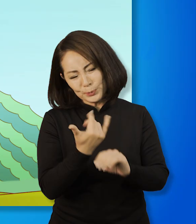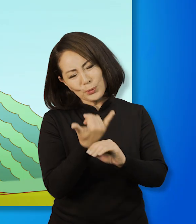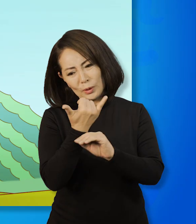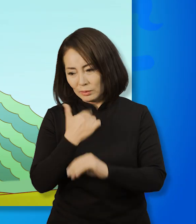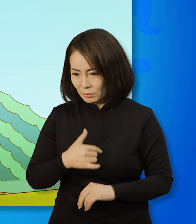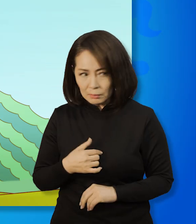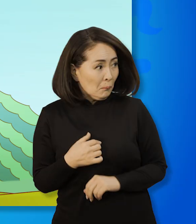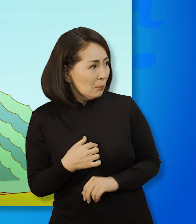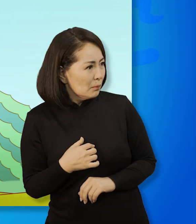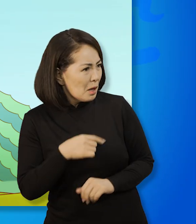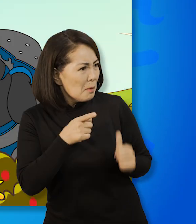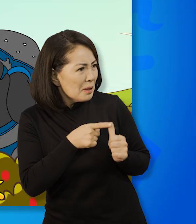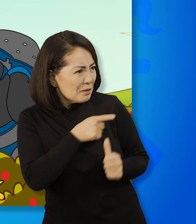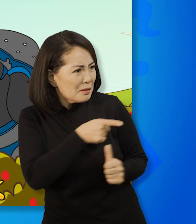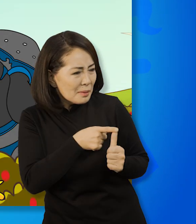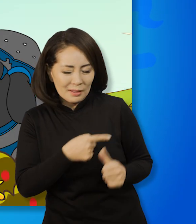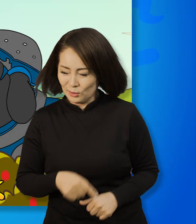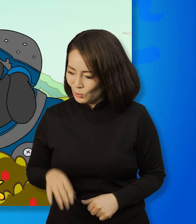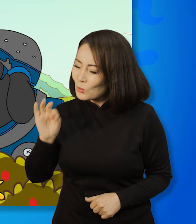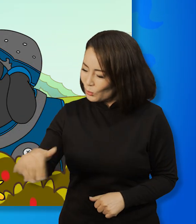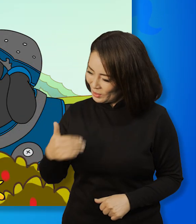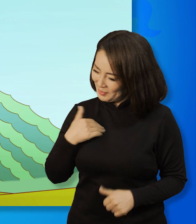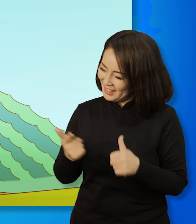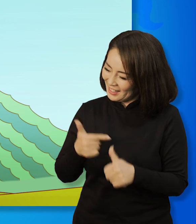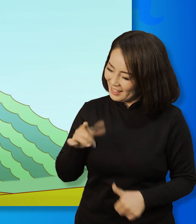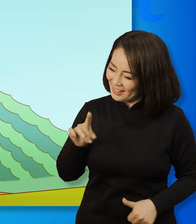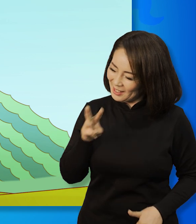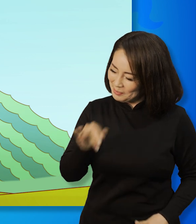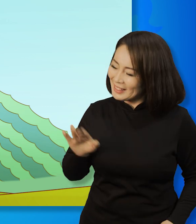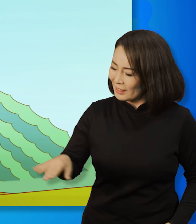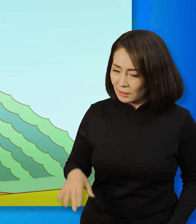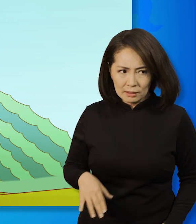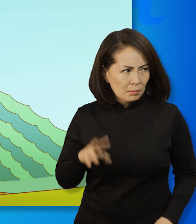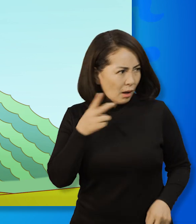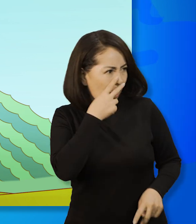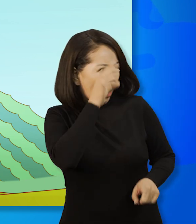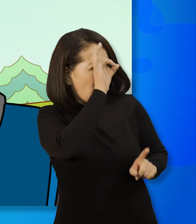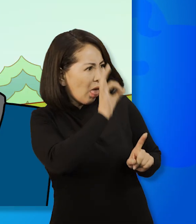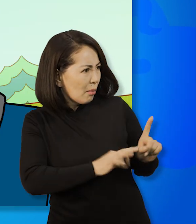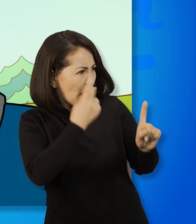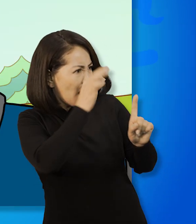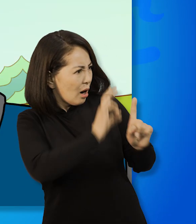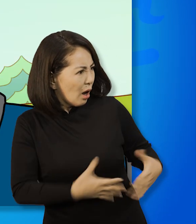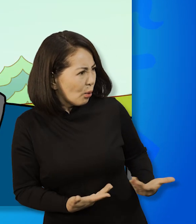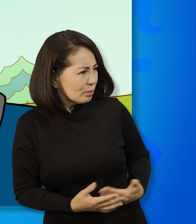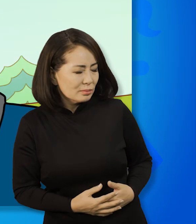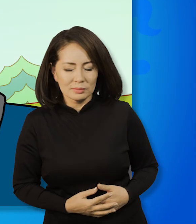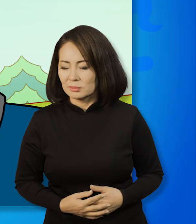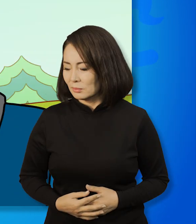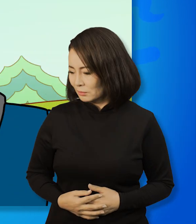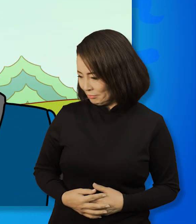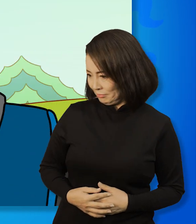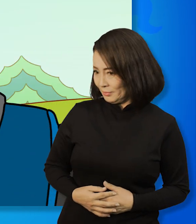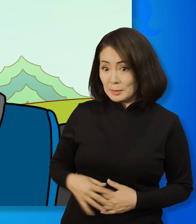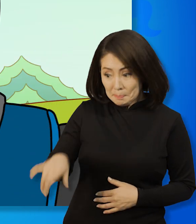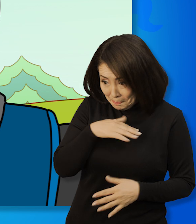Харин ёстой гоё цэцгнүүд байна өө. Үй чи юм бэ? Юу гэж байгаа юм бэ? Грэмил нь штэ. Чамайг ерөөсө хараагүй юм байх ч